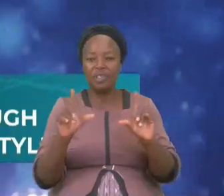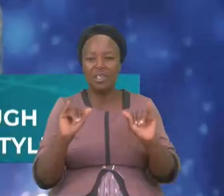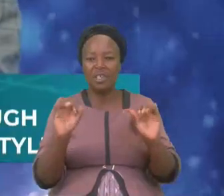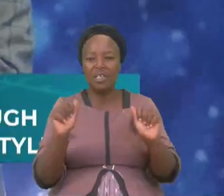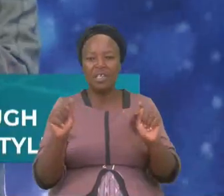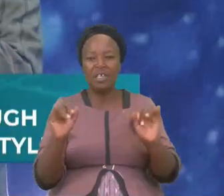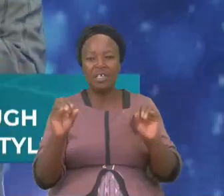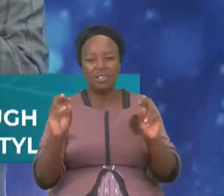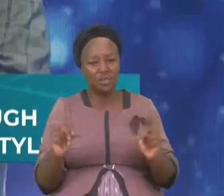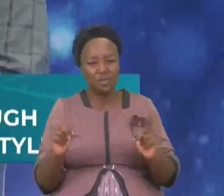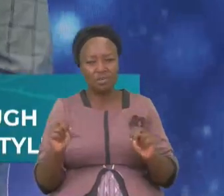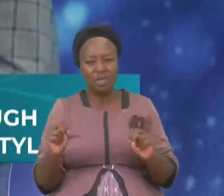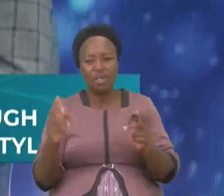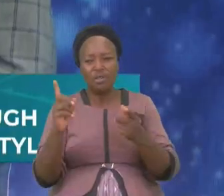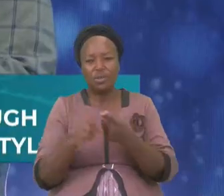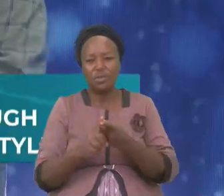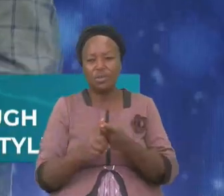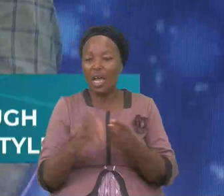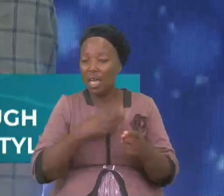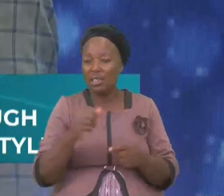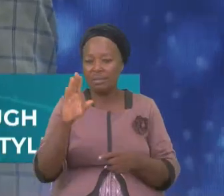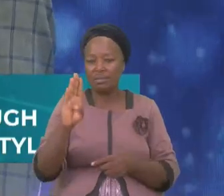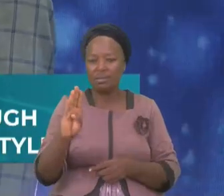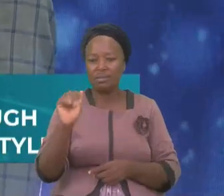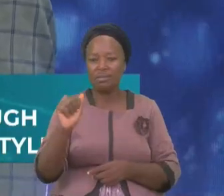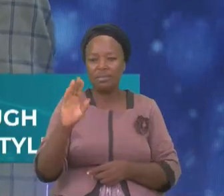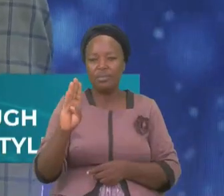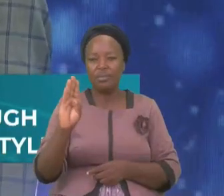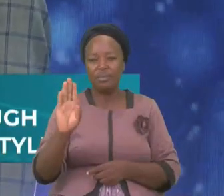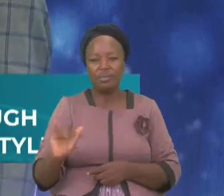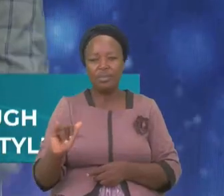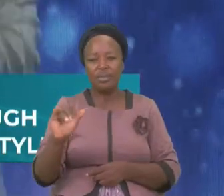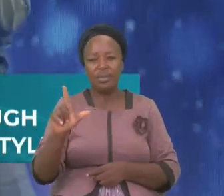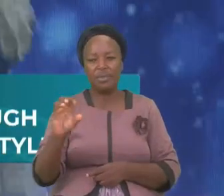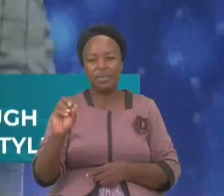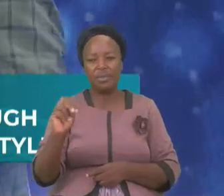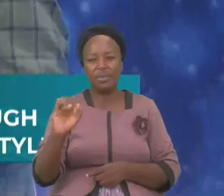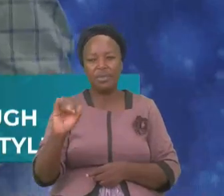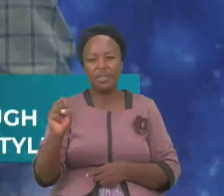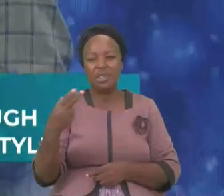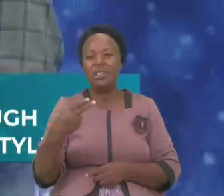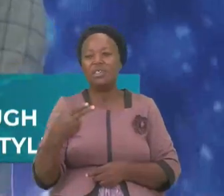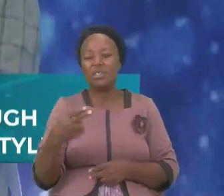Il veut nous coincer. Il veut nous faire tomber.